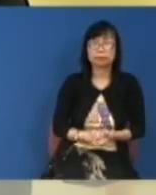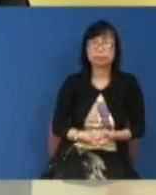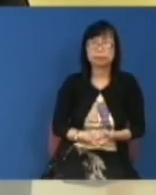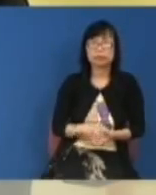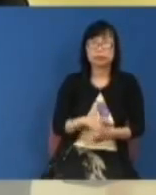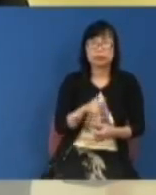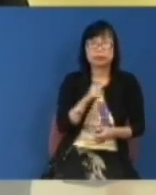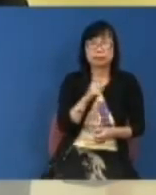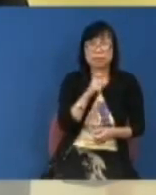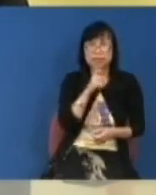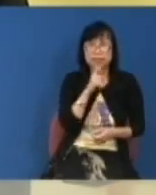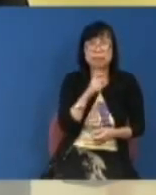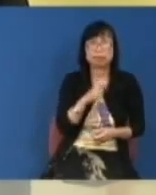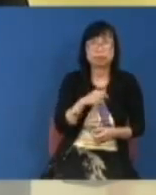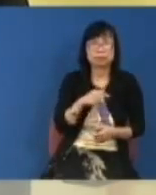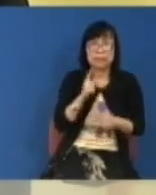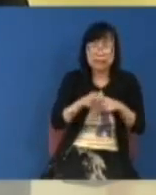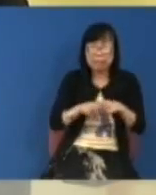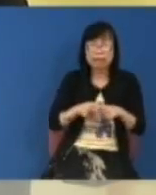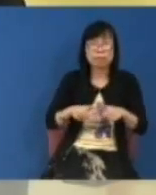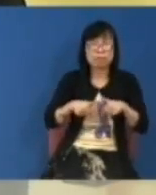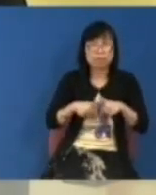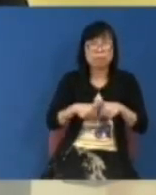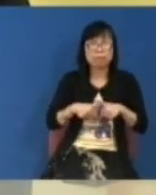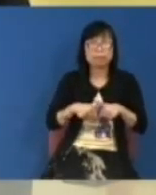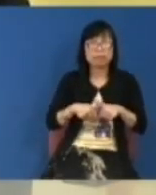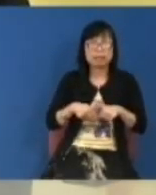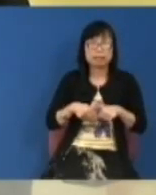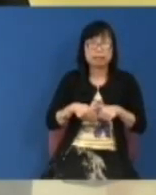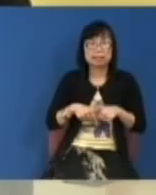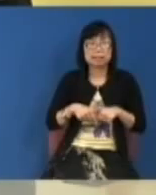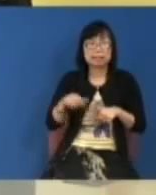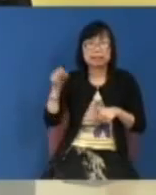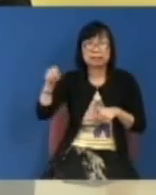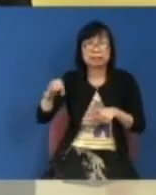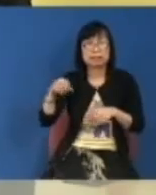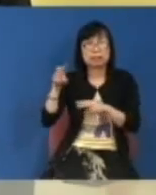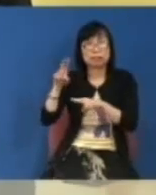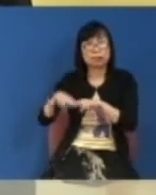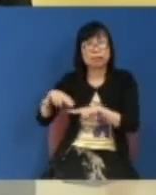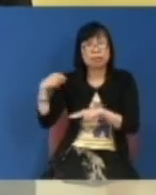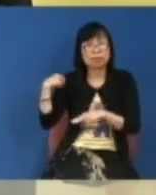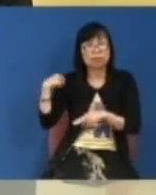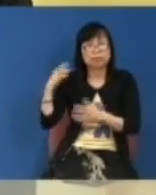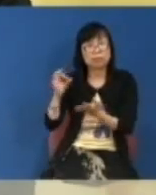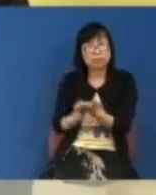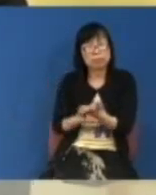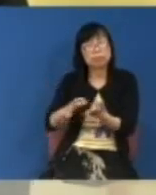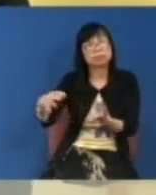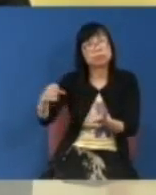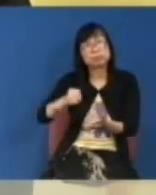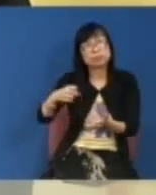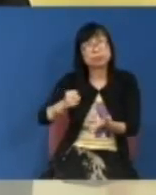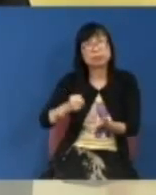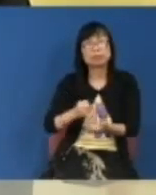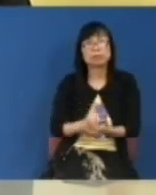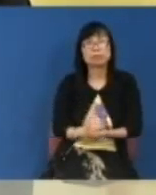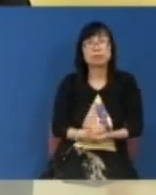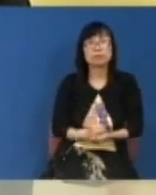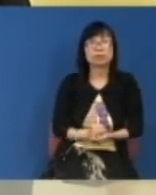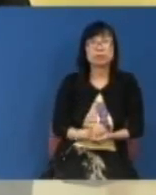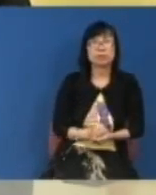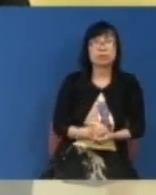即係有誠意係承認中央的地位，咁咪執政啦。咁呢個當然是他同